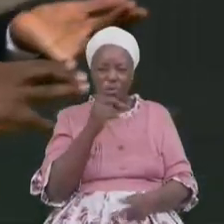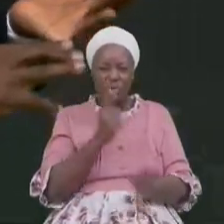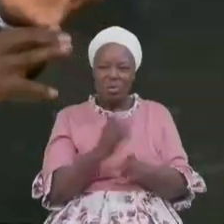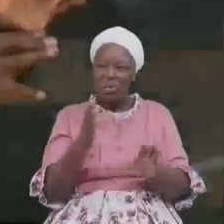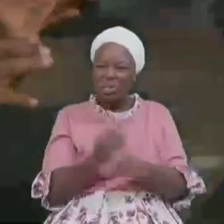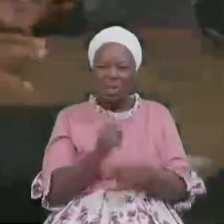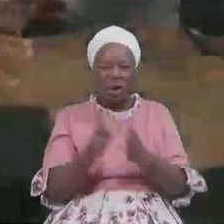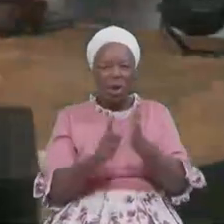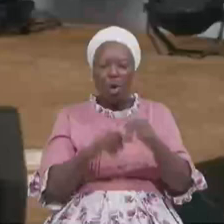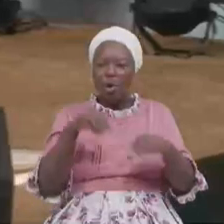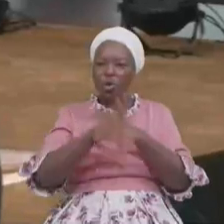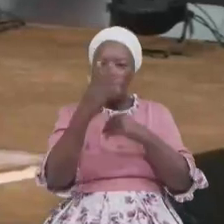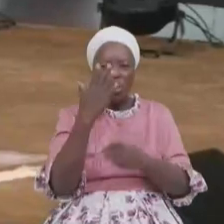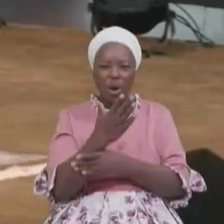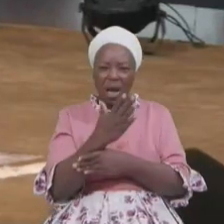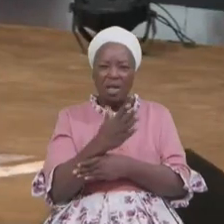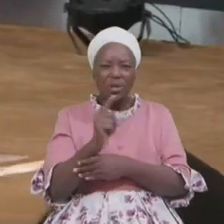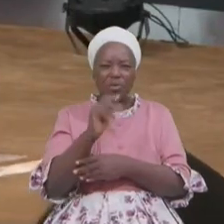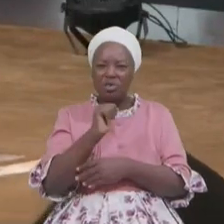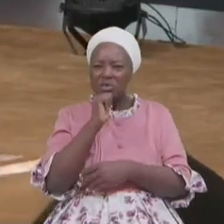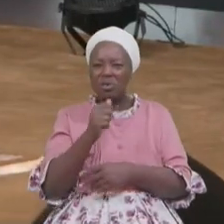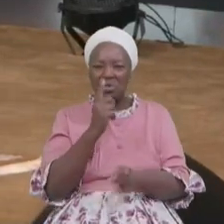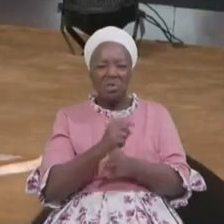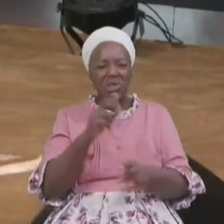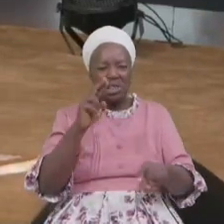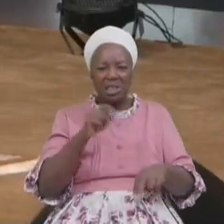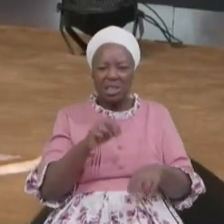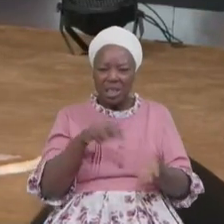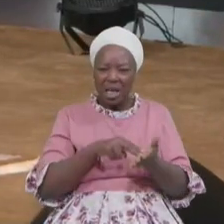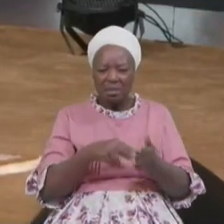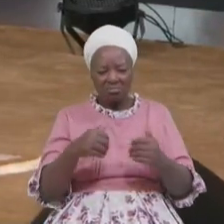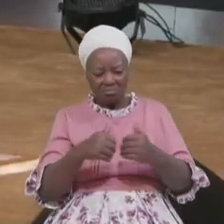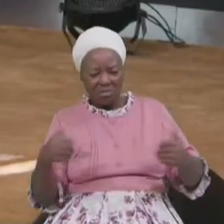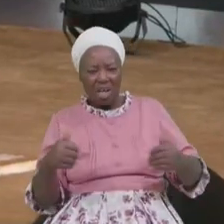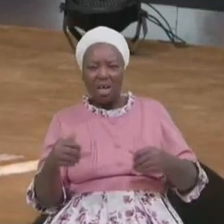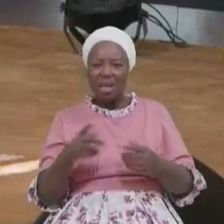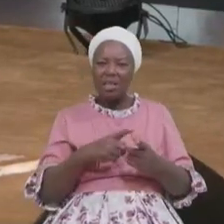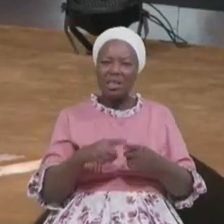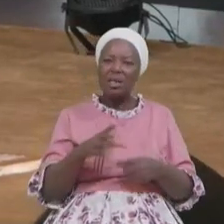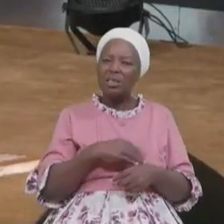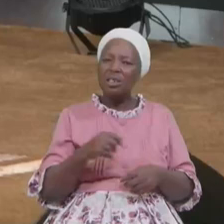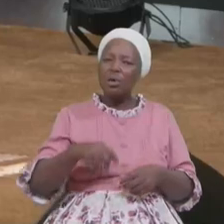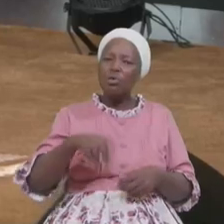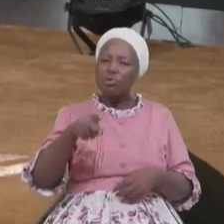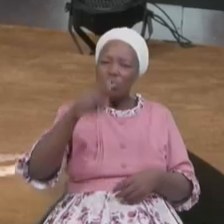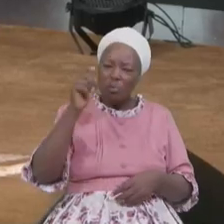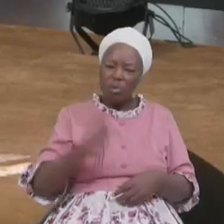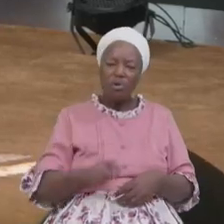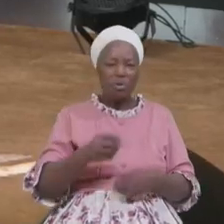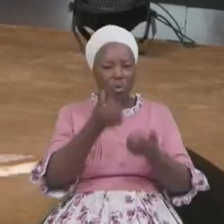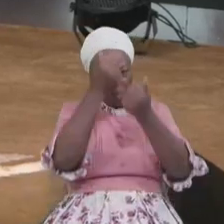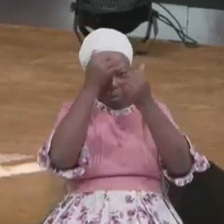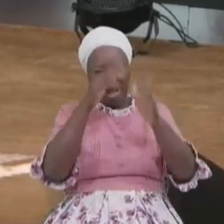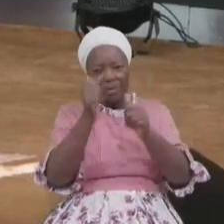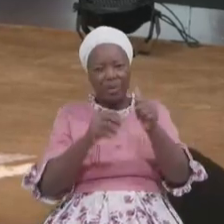Vous ne devez pas être indifférent. Et vous ne devez pas aussi, vous ne devez pas aussi défier ce que Dieu